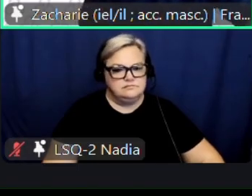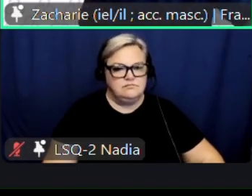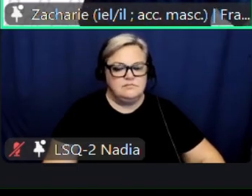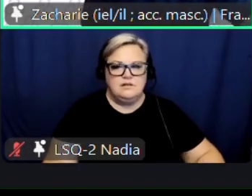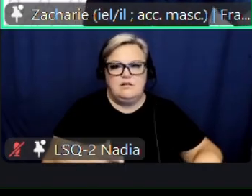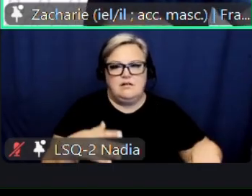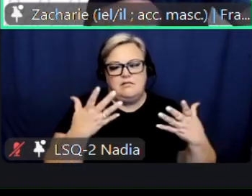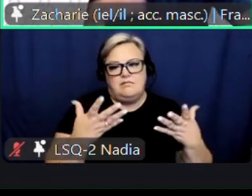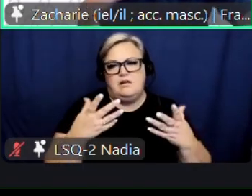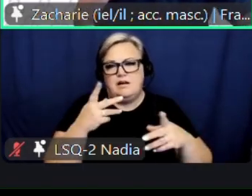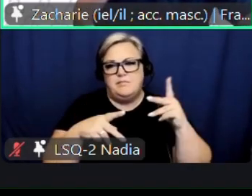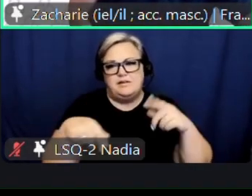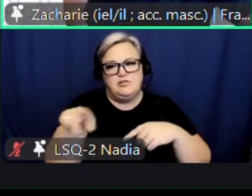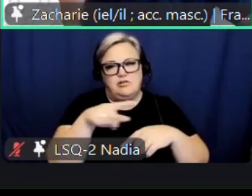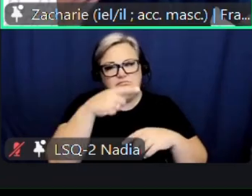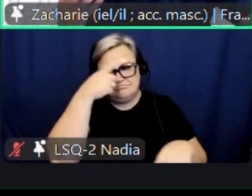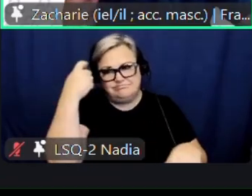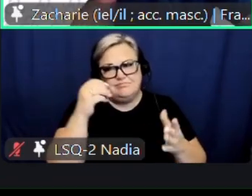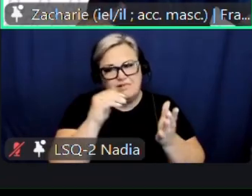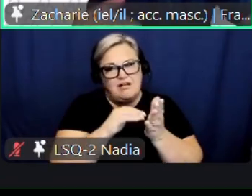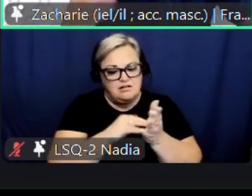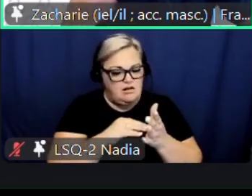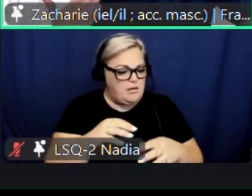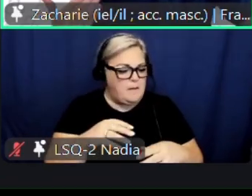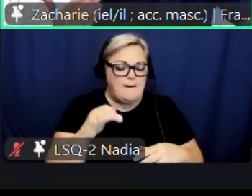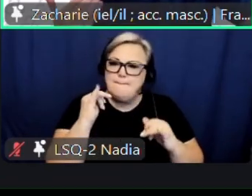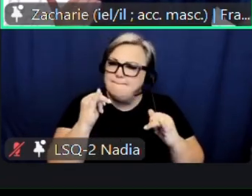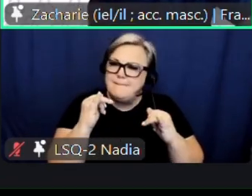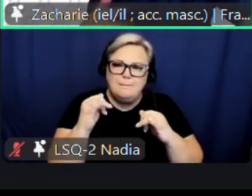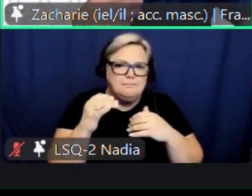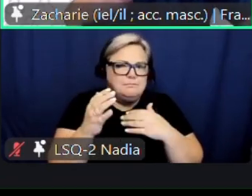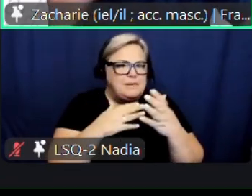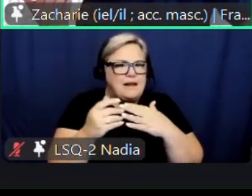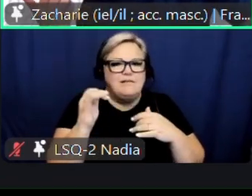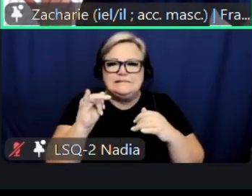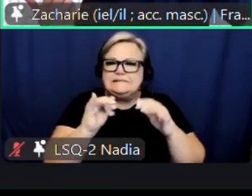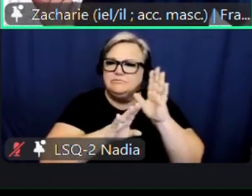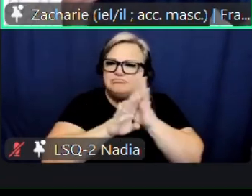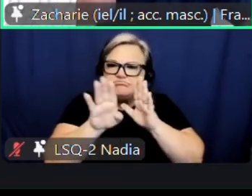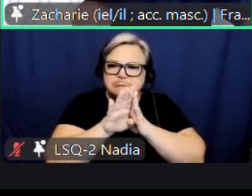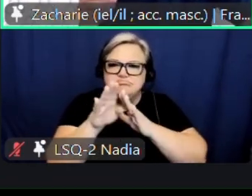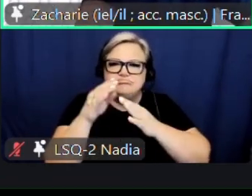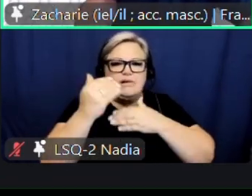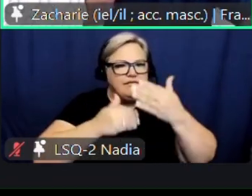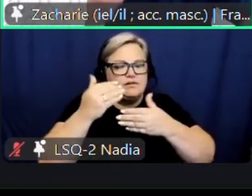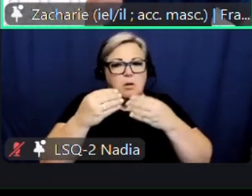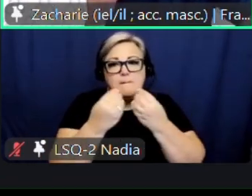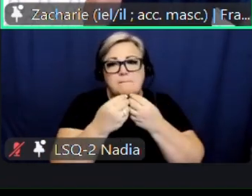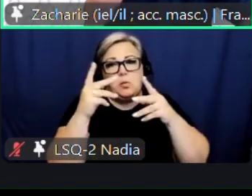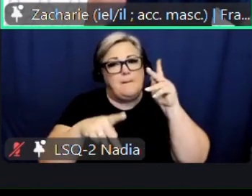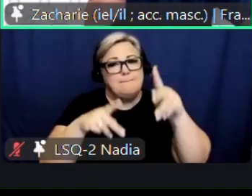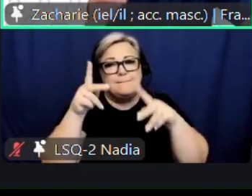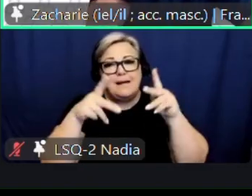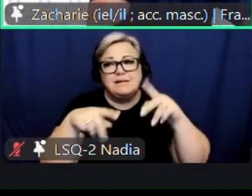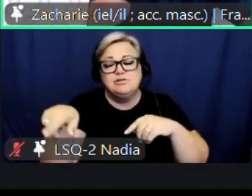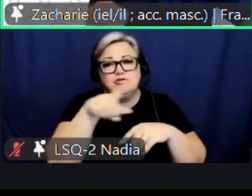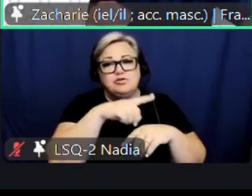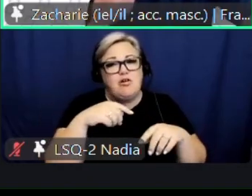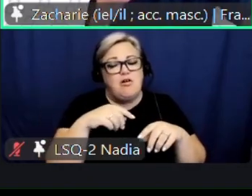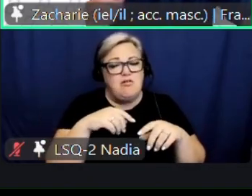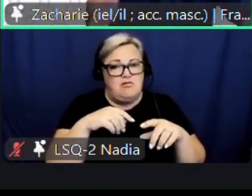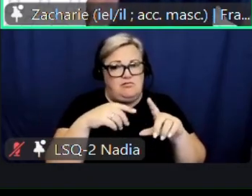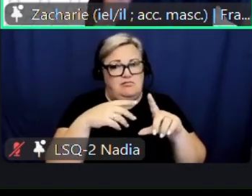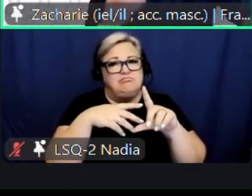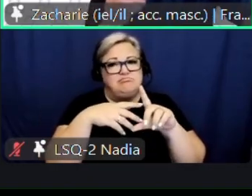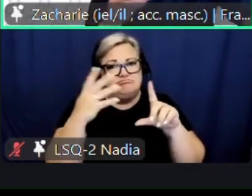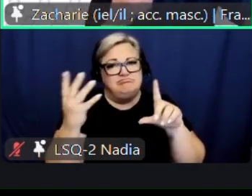traces aujourd'hui. Bien qu'il y ait eu des avancées et des améliorations, comme nous allons discuter, plusieurs personnes de